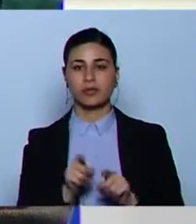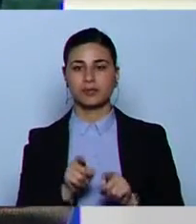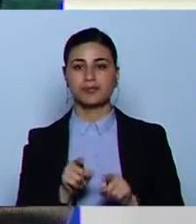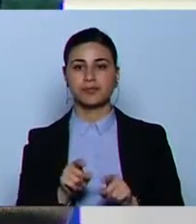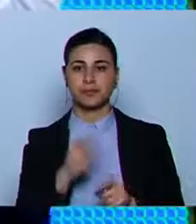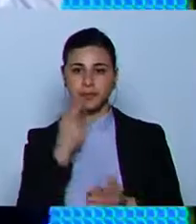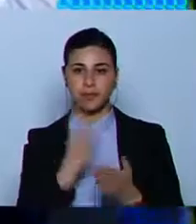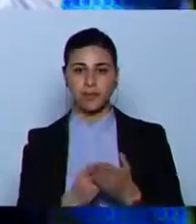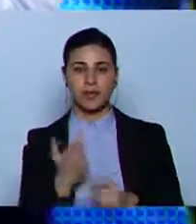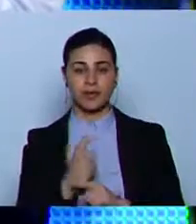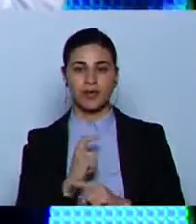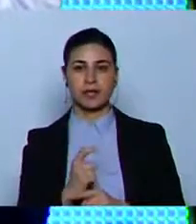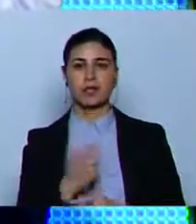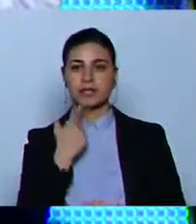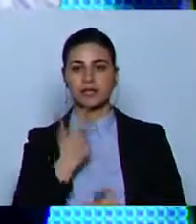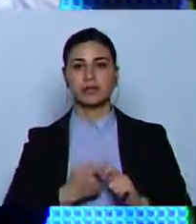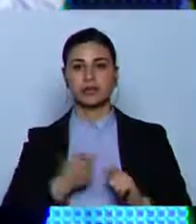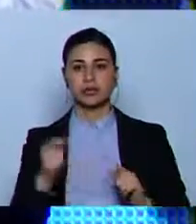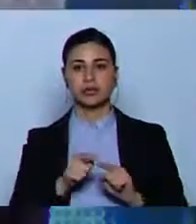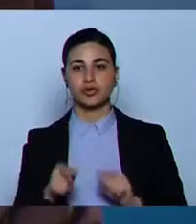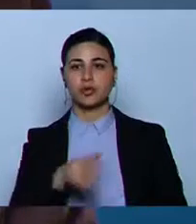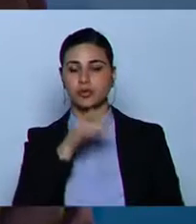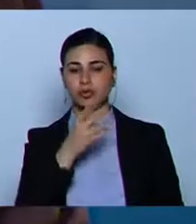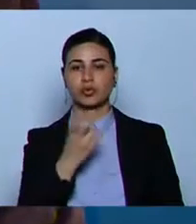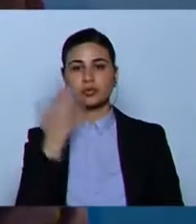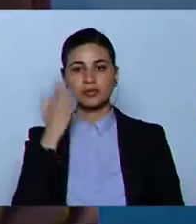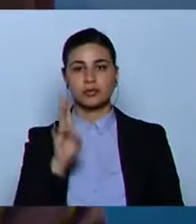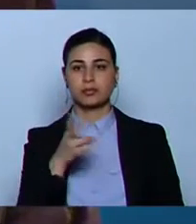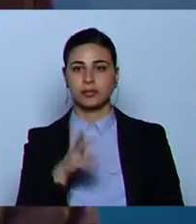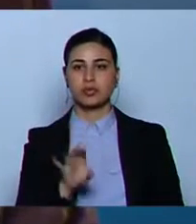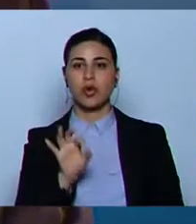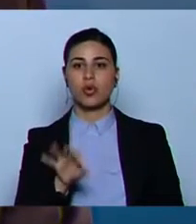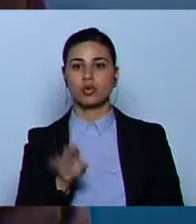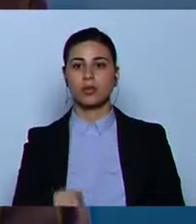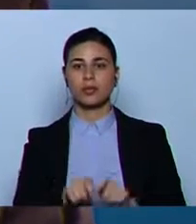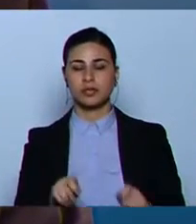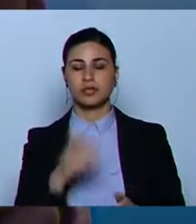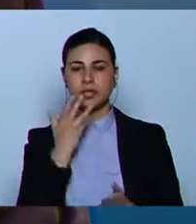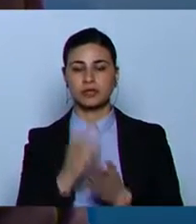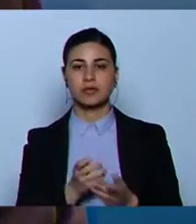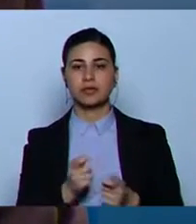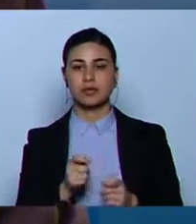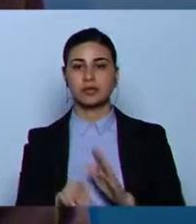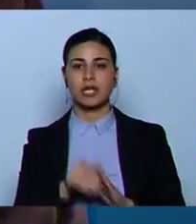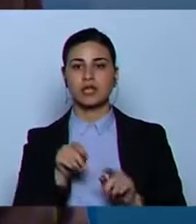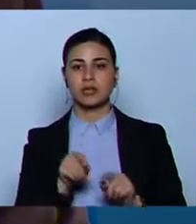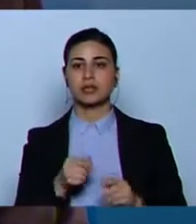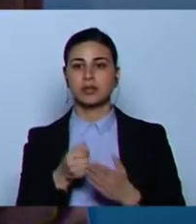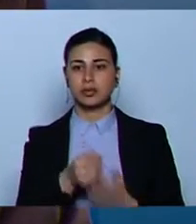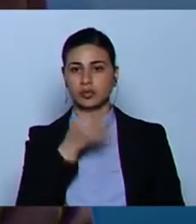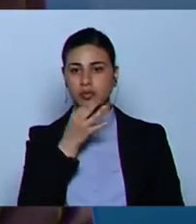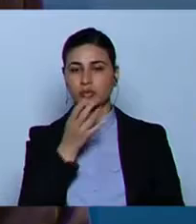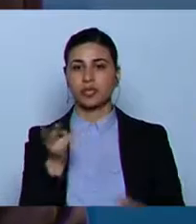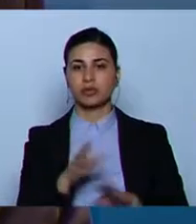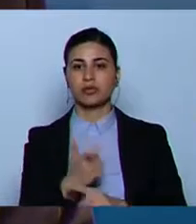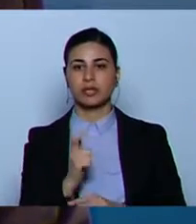ამ ყველაფერს, არის საკმაოდ დიდი გრძელვადიანი პროცედურა. ჩვენ უნდა გავაუწყდება, რომ ოქტომბერში ტარდება თვითმართველობის არჩევნები და ამ არჩევნებამდე ჩვენ დაგვჭირდება